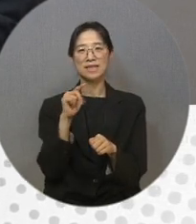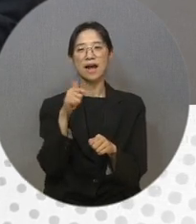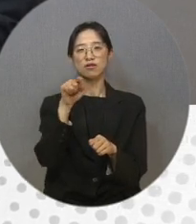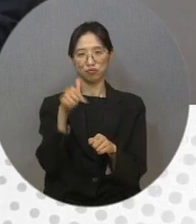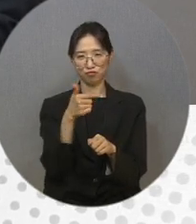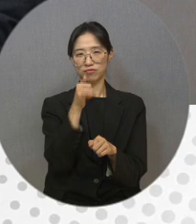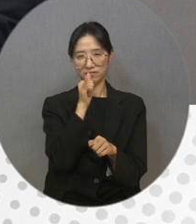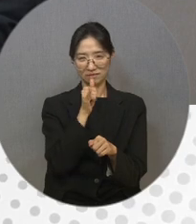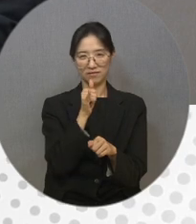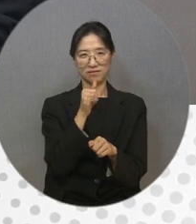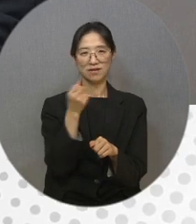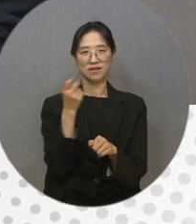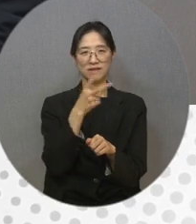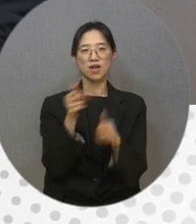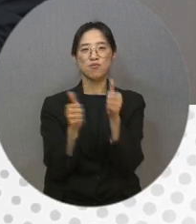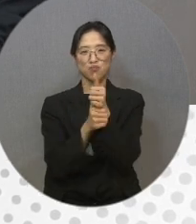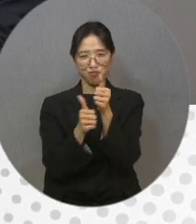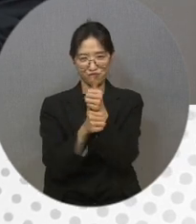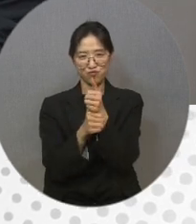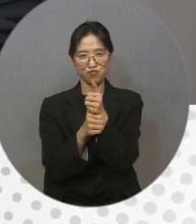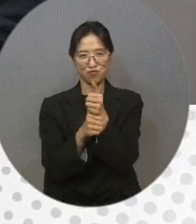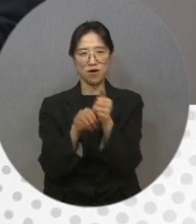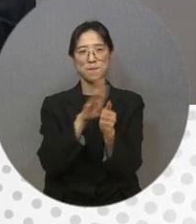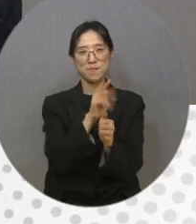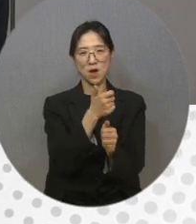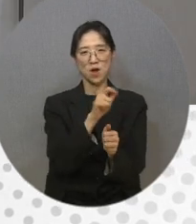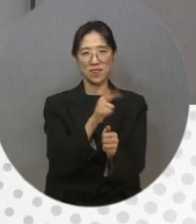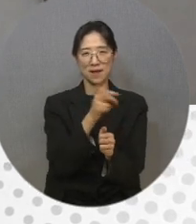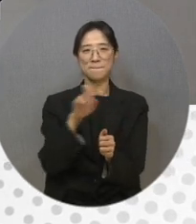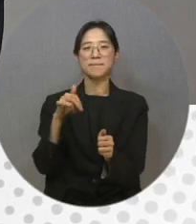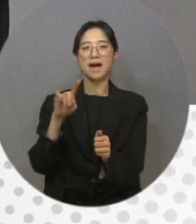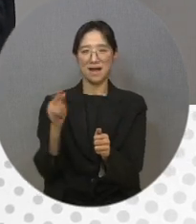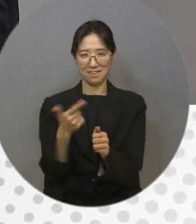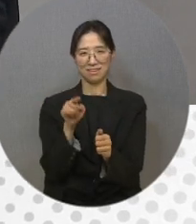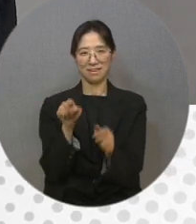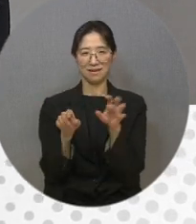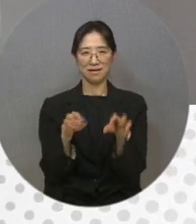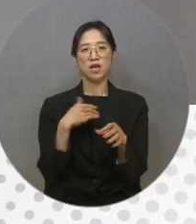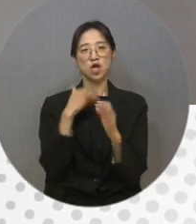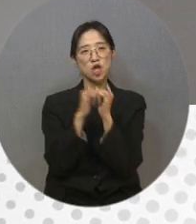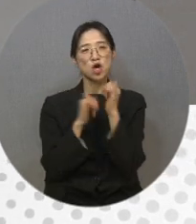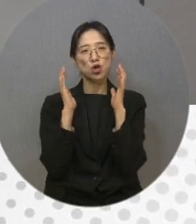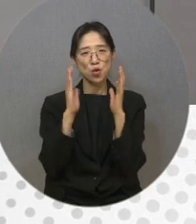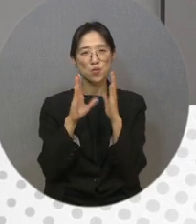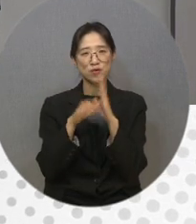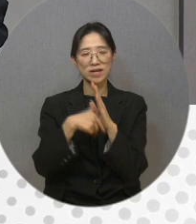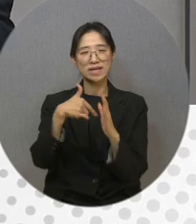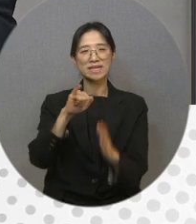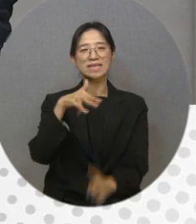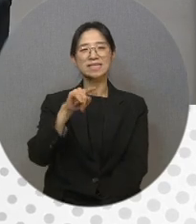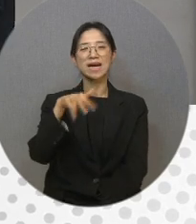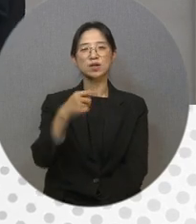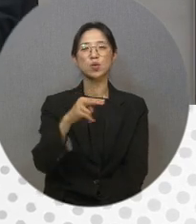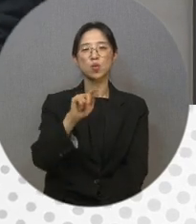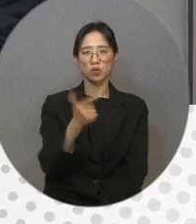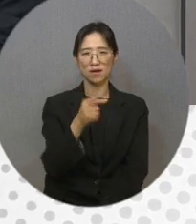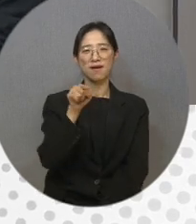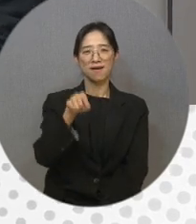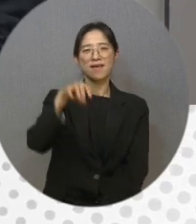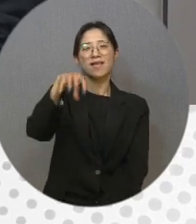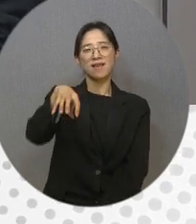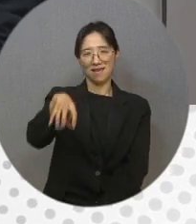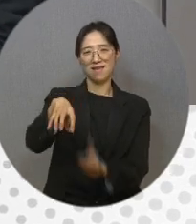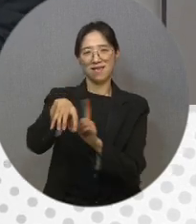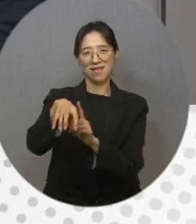대단군이 계시고 부단군이 양쪽에 이제 변안과 마한을 우리가 역사 공부할 때 기자조선 뭐 이런 부분들은 바로